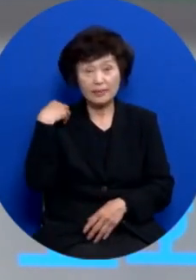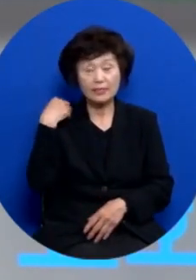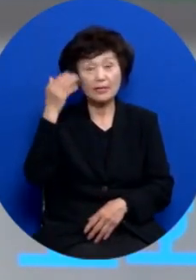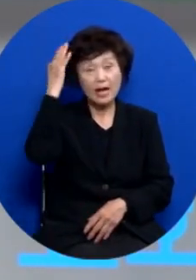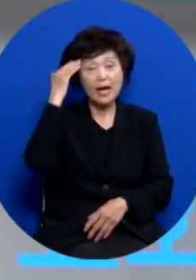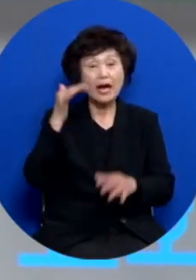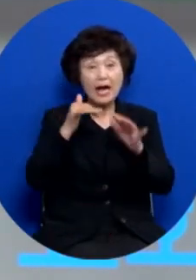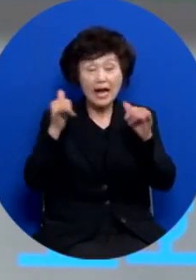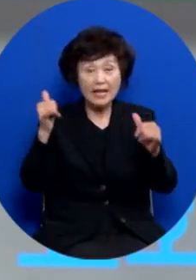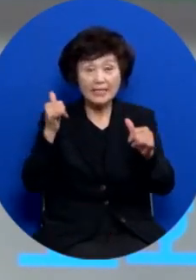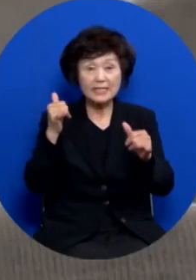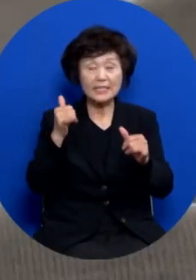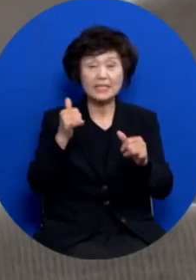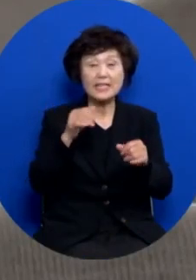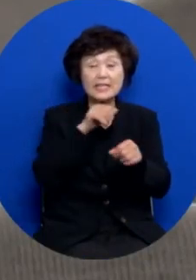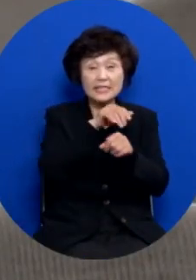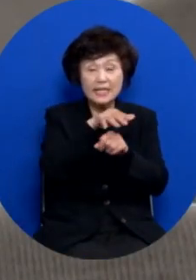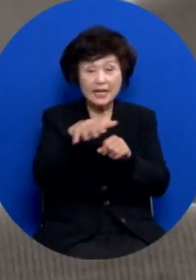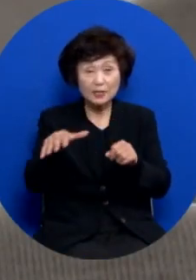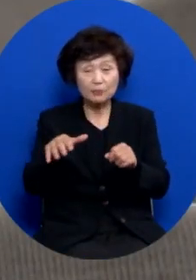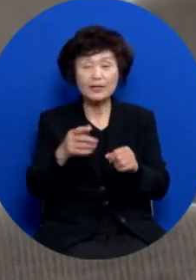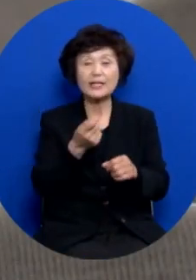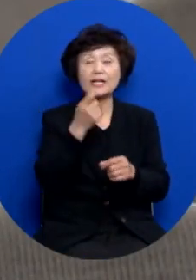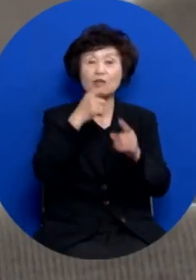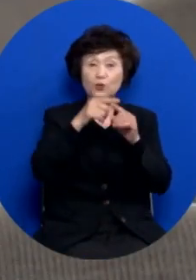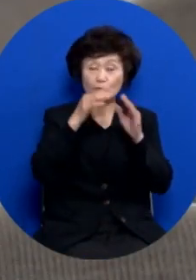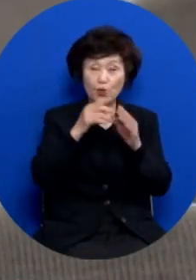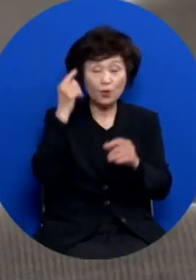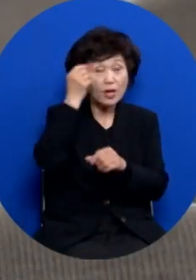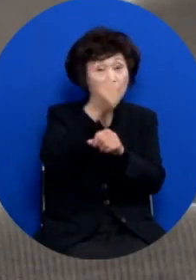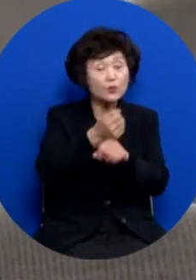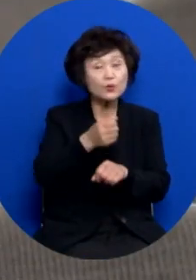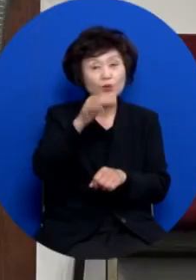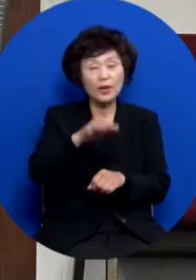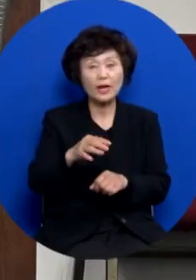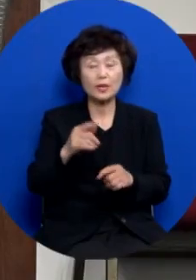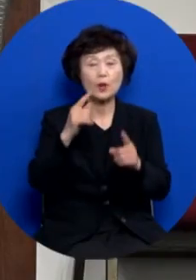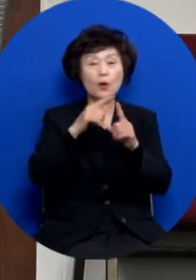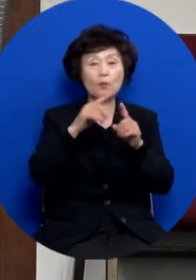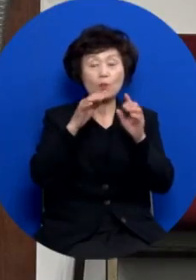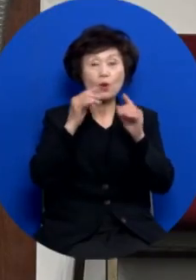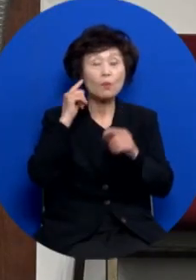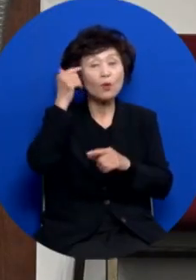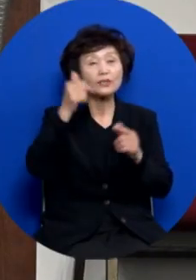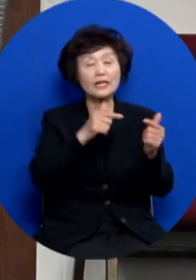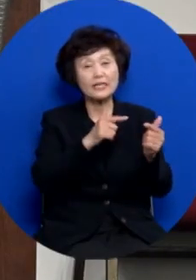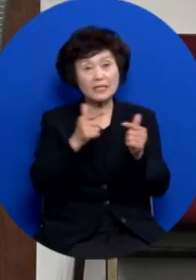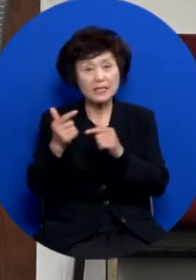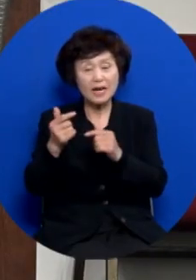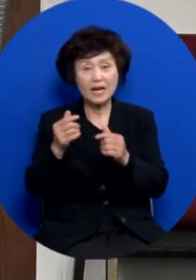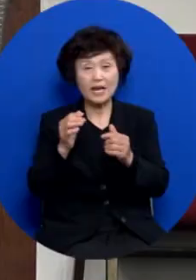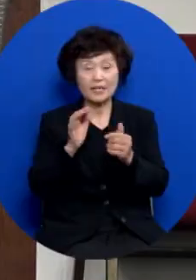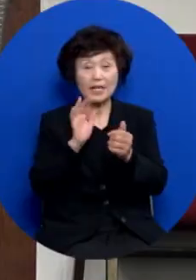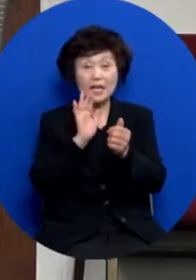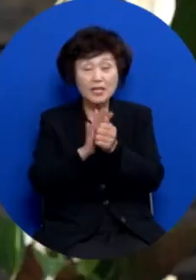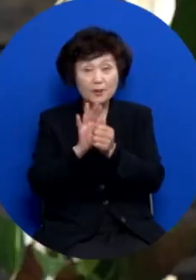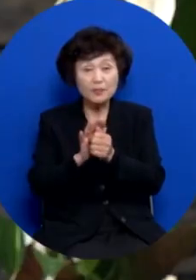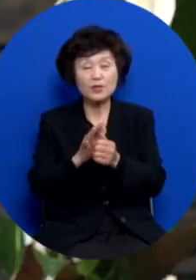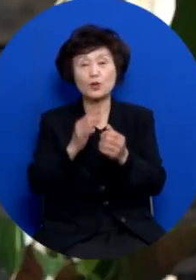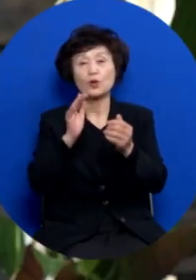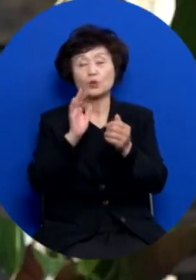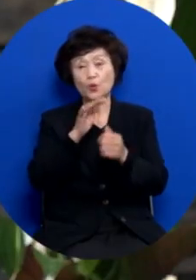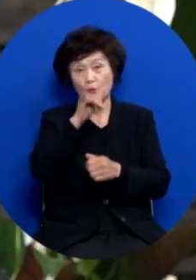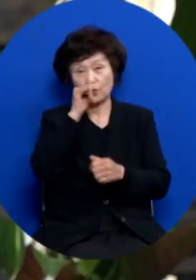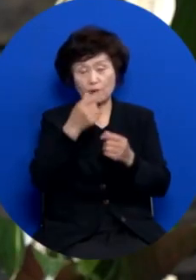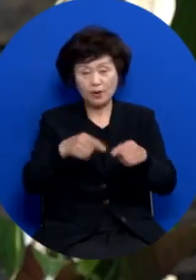디아스포라 작은 교회 연구소는 목회자와 교회 간 협력을 돕고 교회들이 모여 선한 영향력을 끼칠 수 있도록